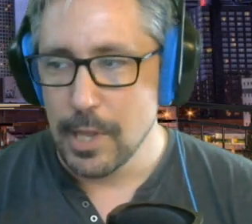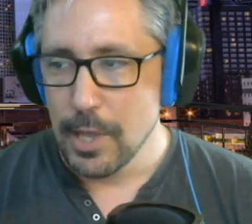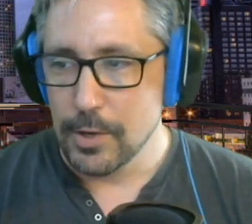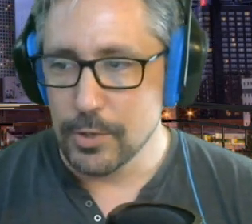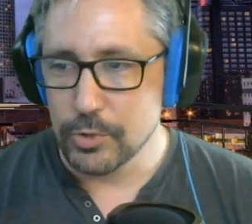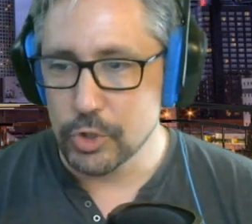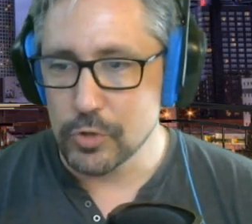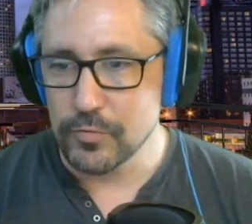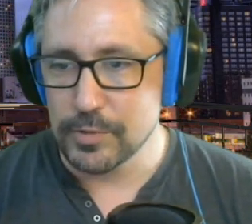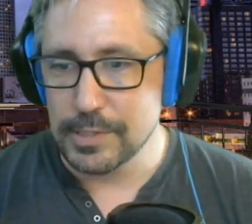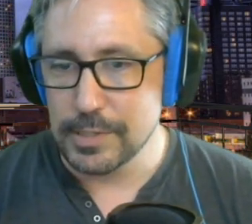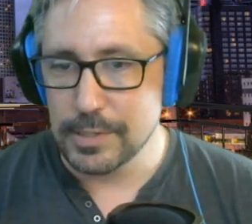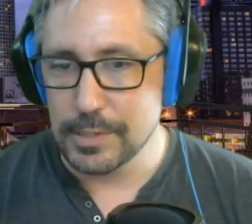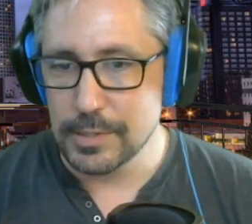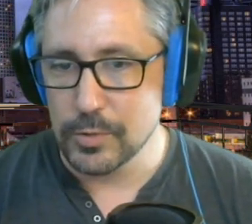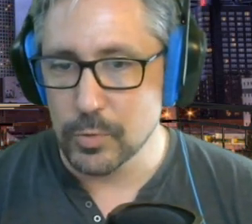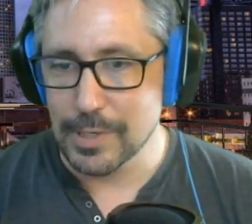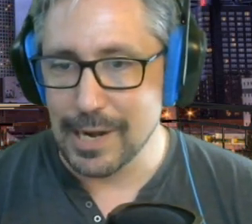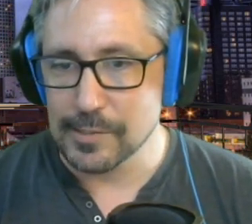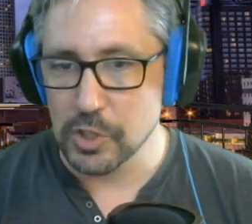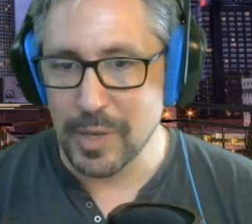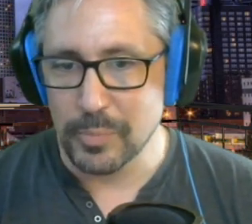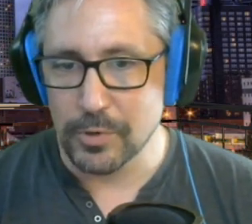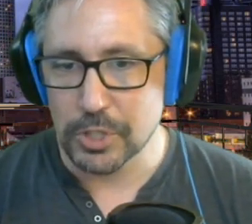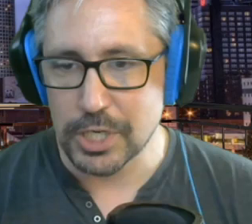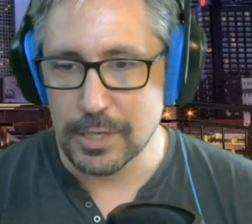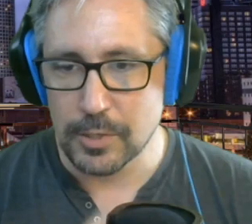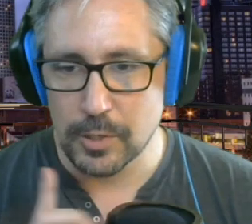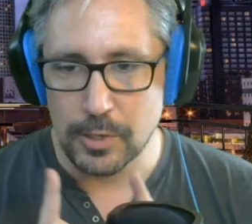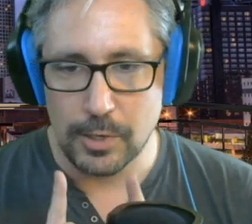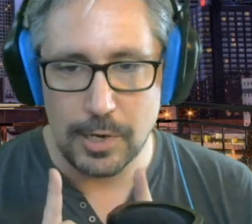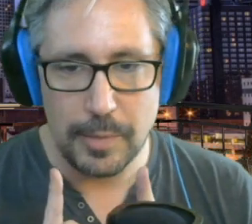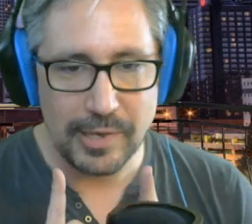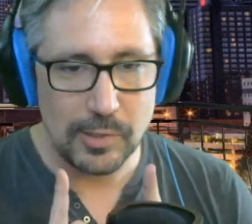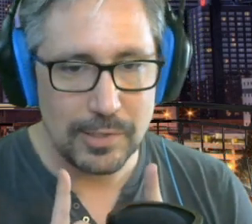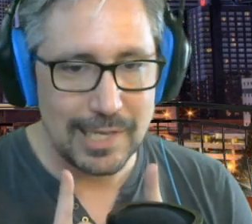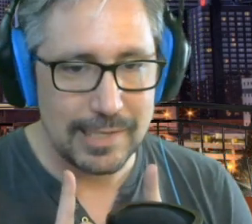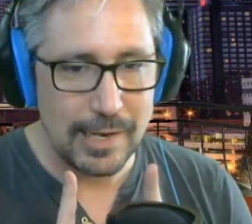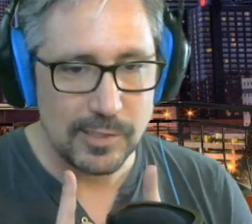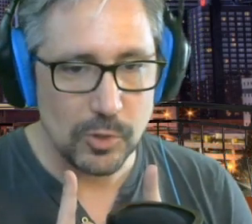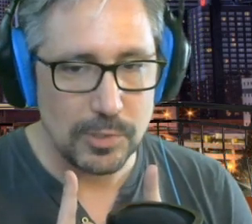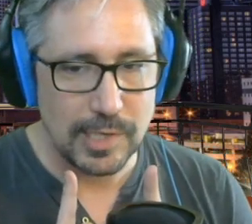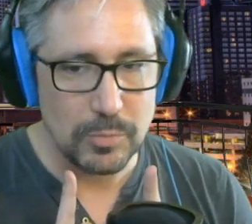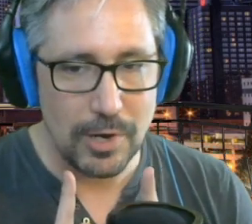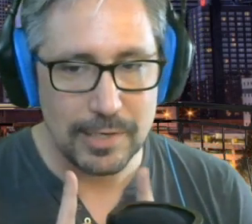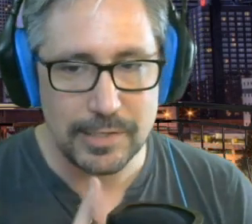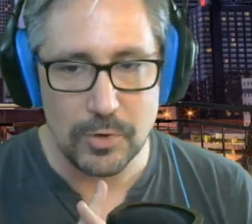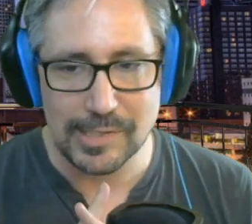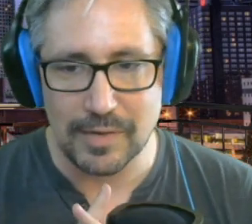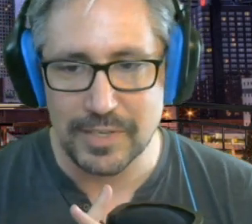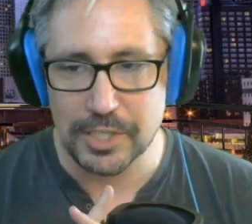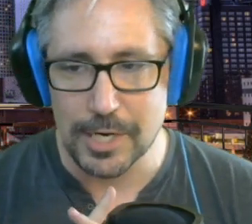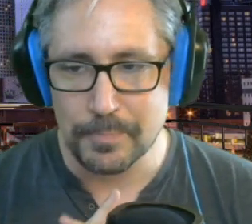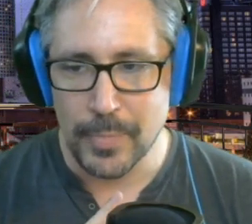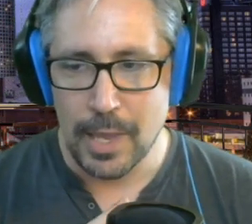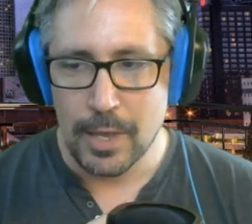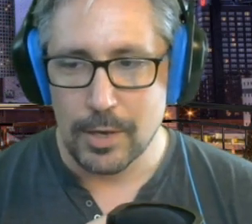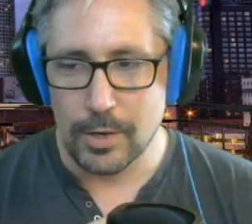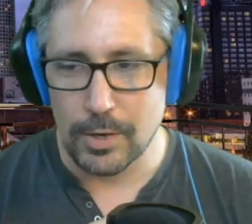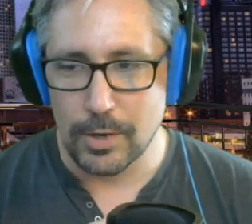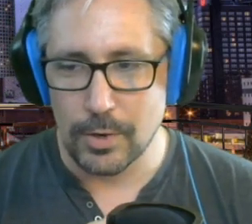cool. Je vous dis donc à la semaine prochaine. Les personnes qui étaient là sur le stream de lundi le savent déjà.